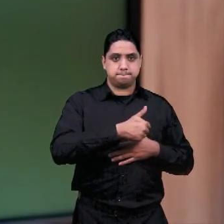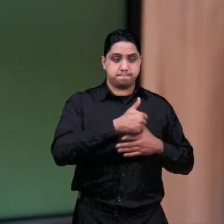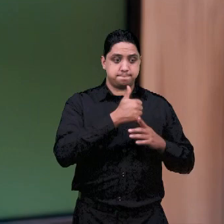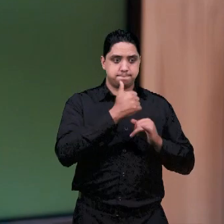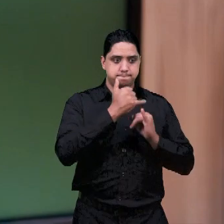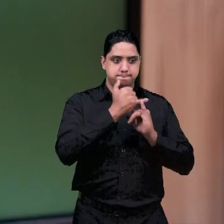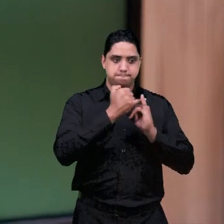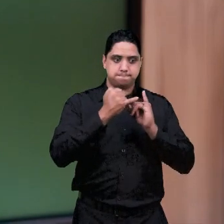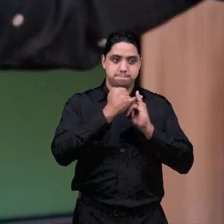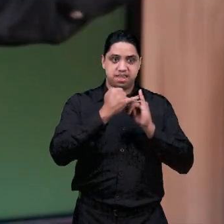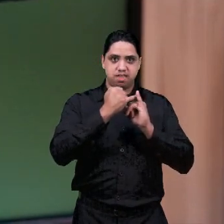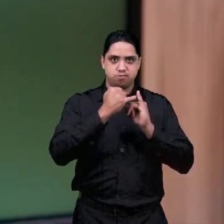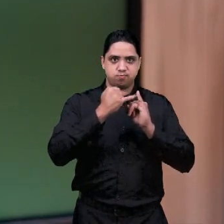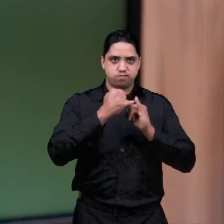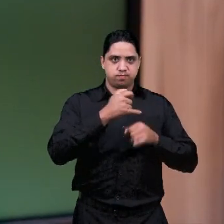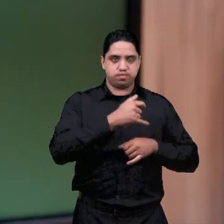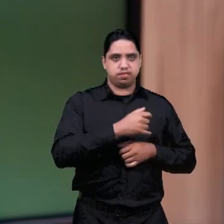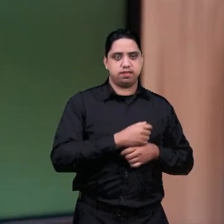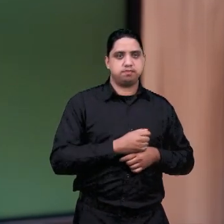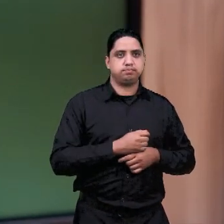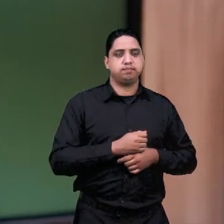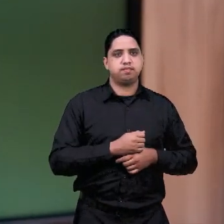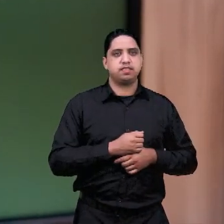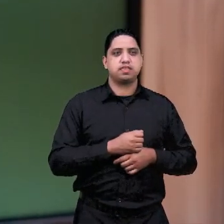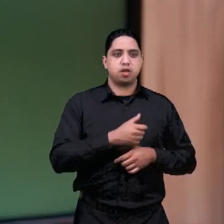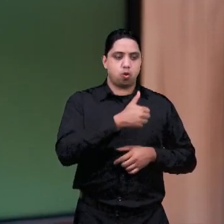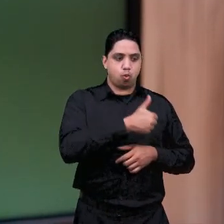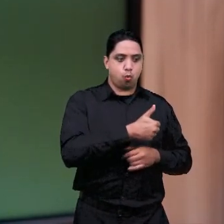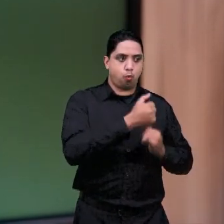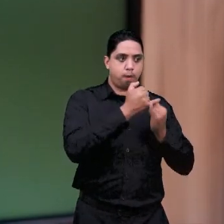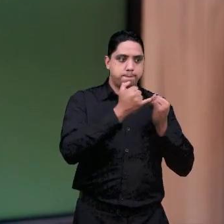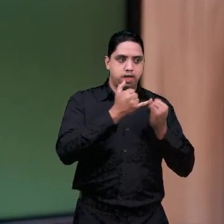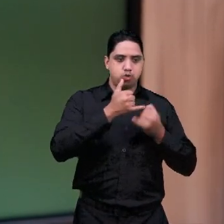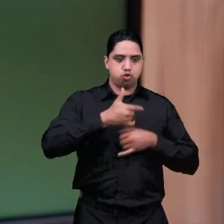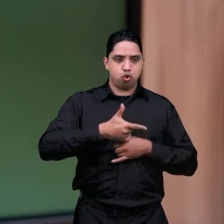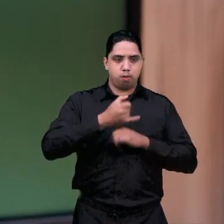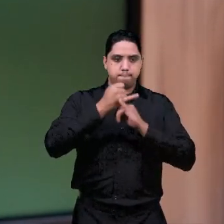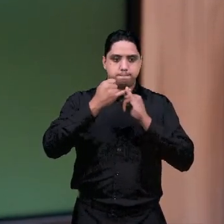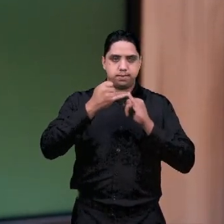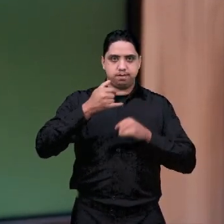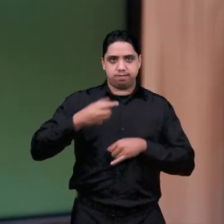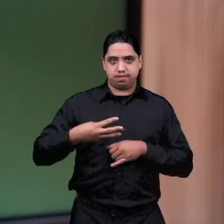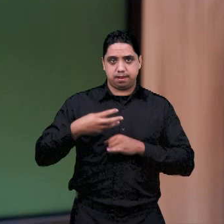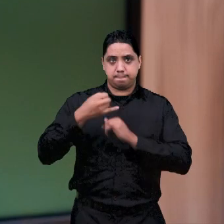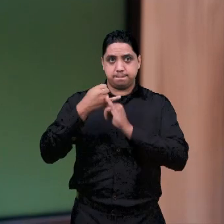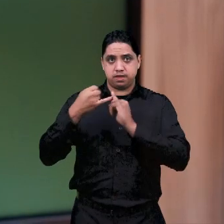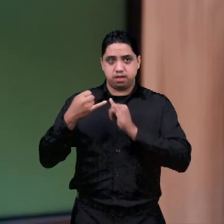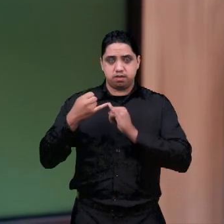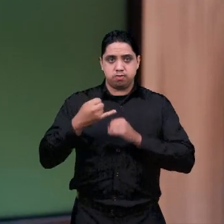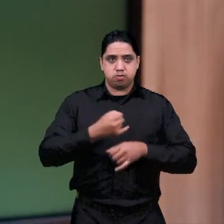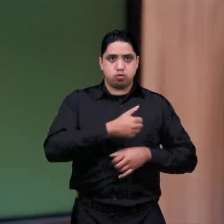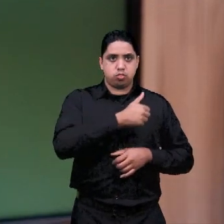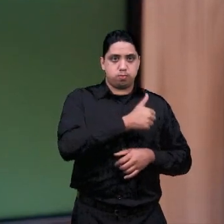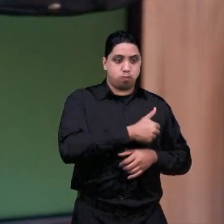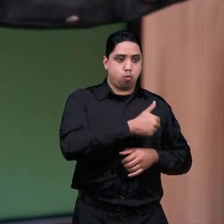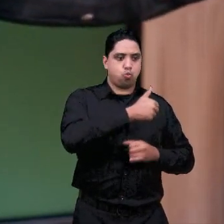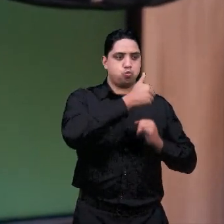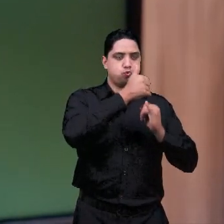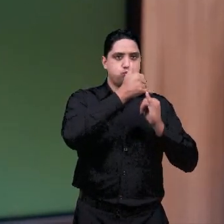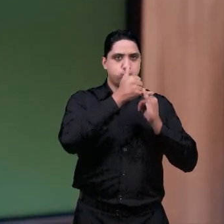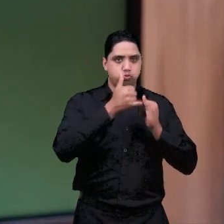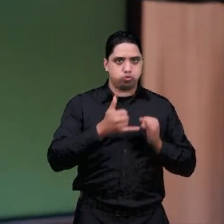autre demi-temps pour compléter. Toujours dans le premier temps, le temps fort. 1 et 2